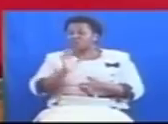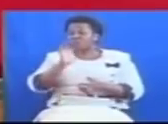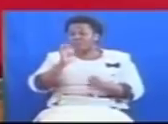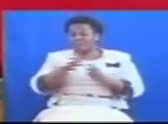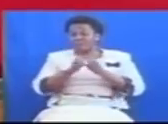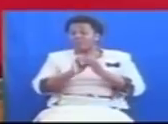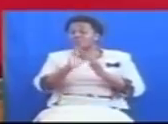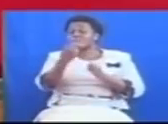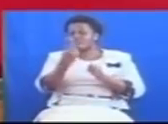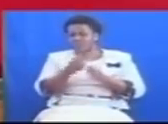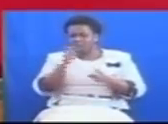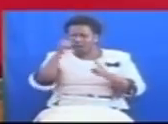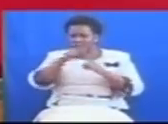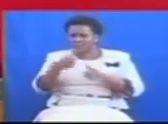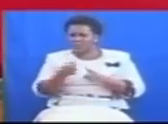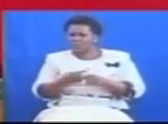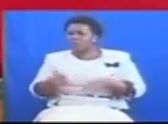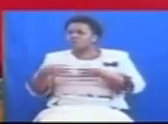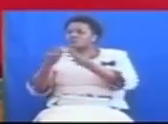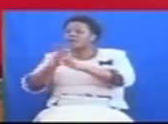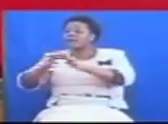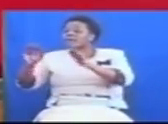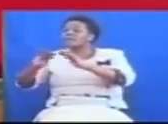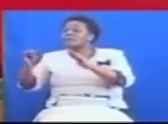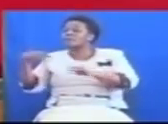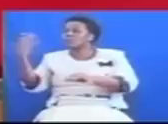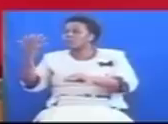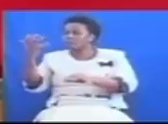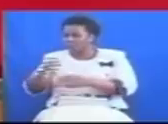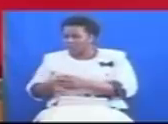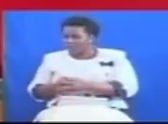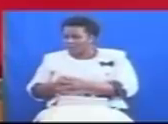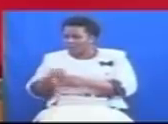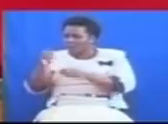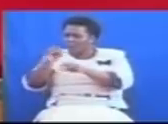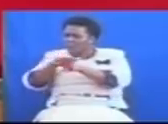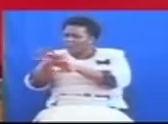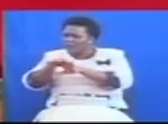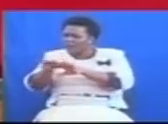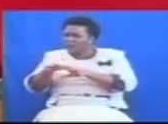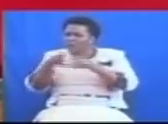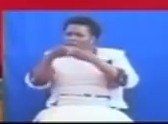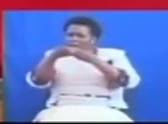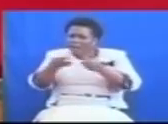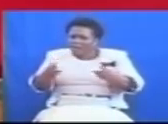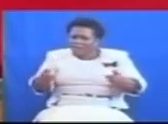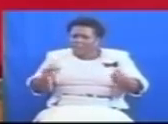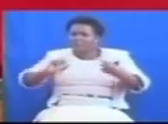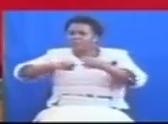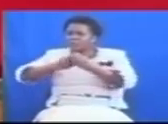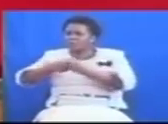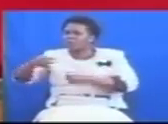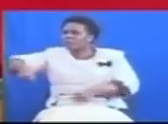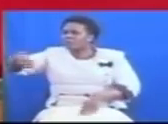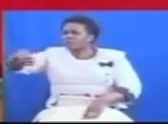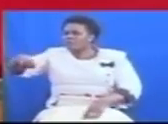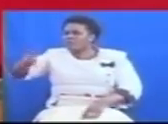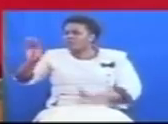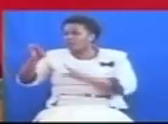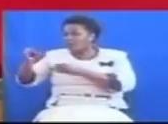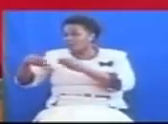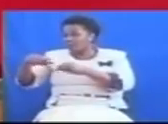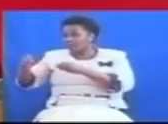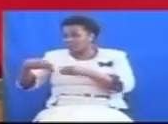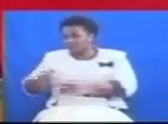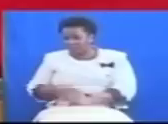18 Novemba 2018 kuelimisha umma kuhusu changamoto na athari za mifuko ya plastiki na kuhamasisha uwekezaji katika uzalishaji wa mifuko